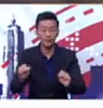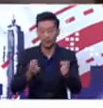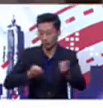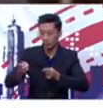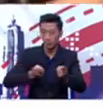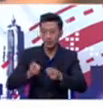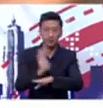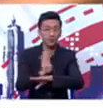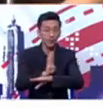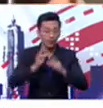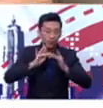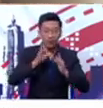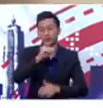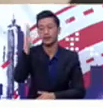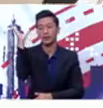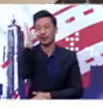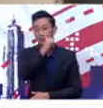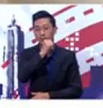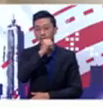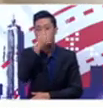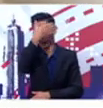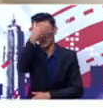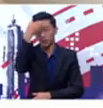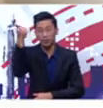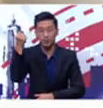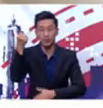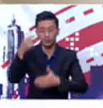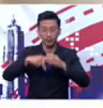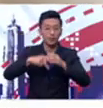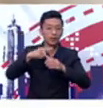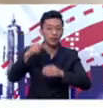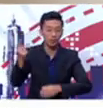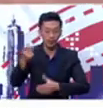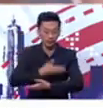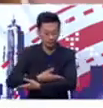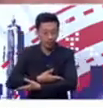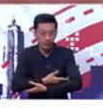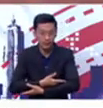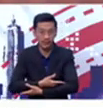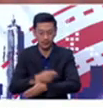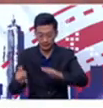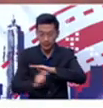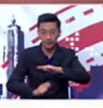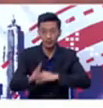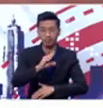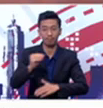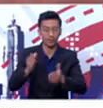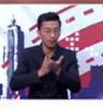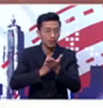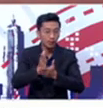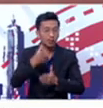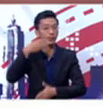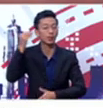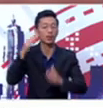talian hingga Terlupa menurunkan mangsa di lokasi berkenaan wanita itu terus balik ke rumah dan